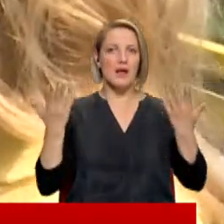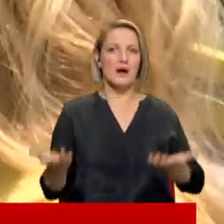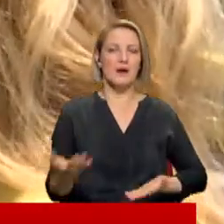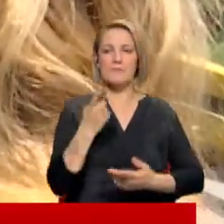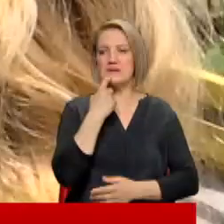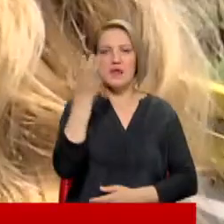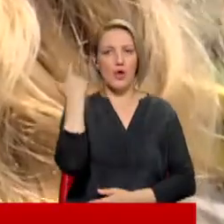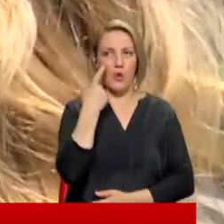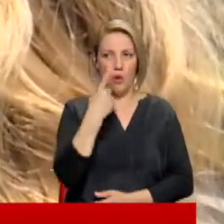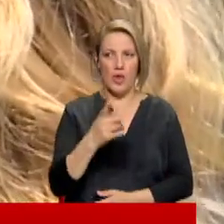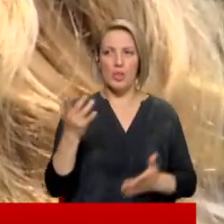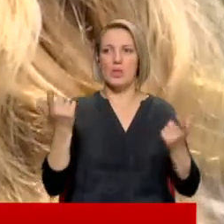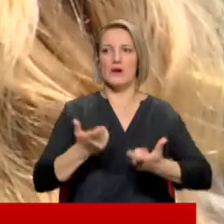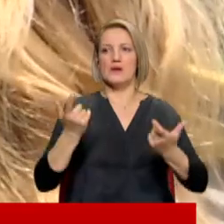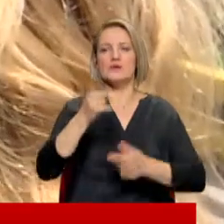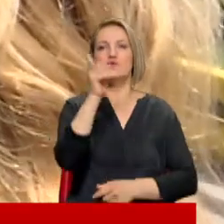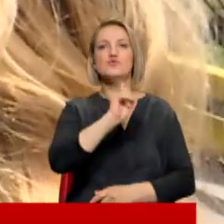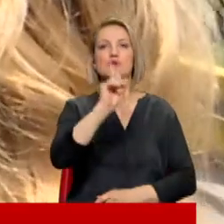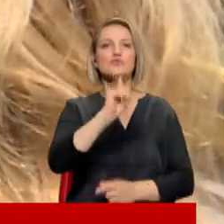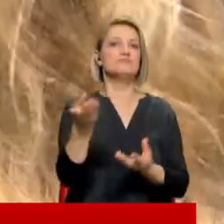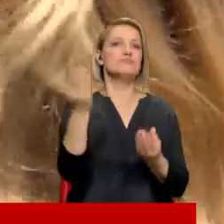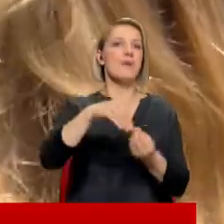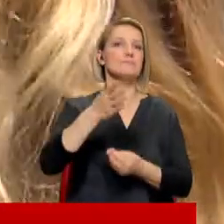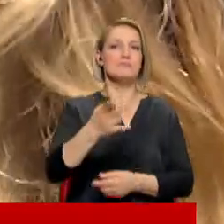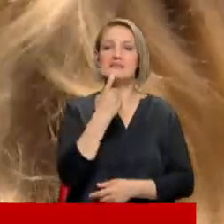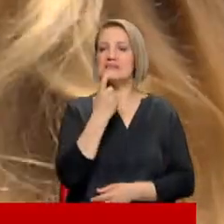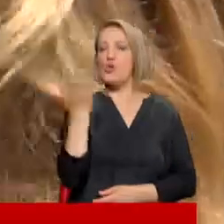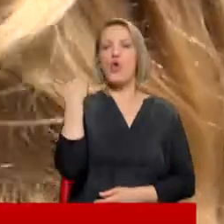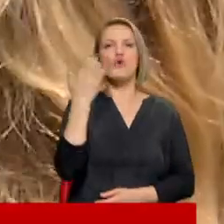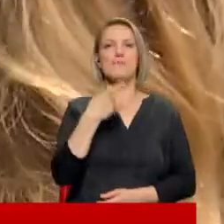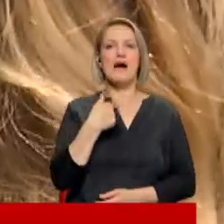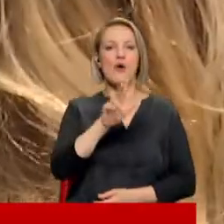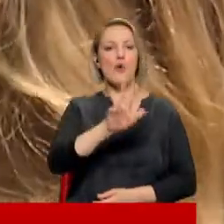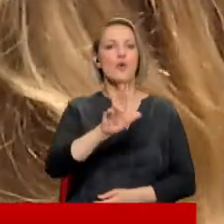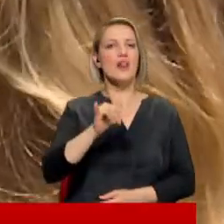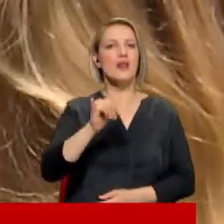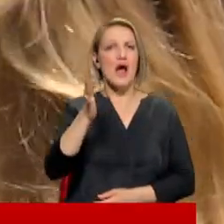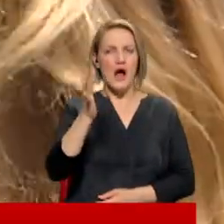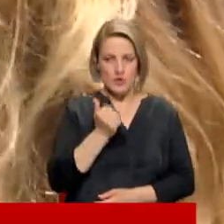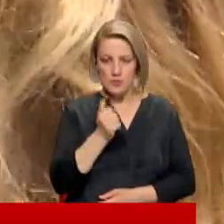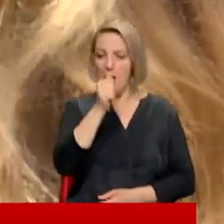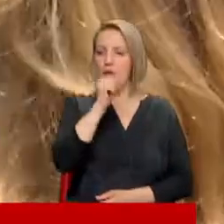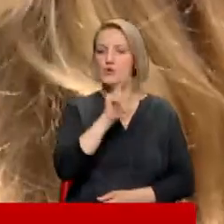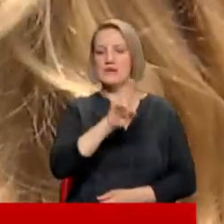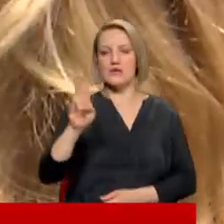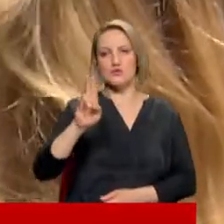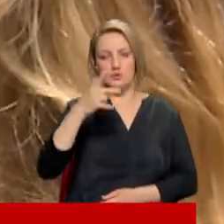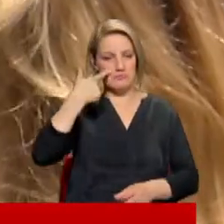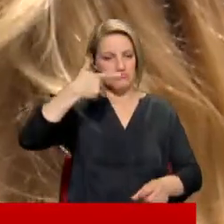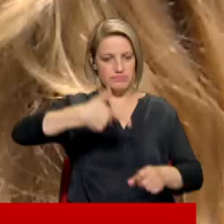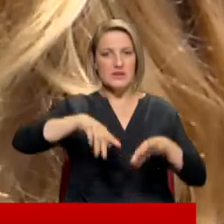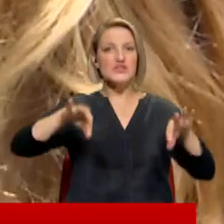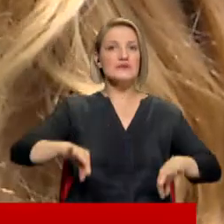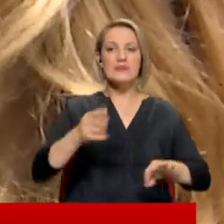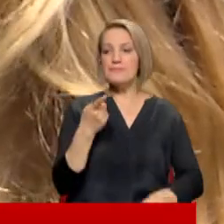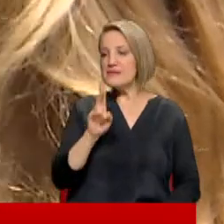Geçen seneye göre neredeyse %100'ün üstünde artış var. Bir yıl önce ben 30 litre alıyorum. 600-700 liraya alıyordum.